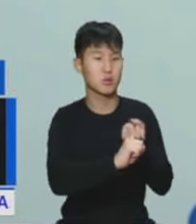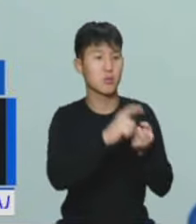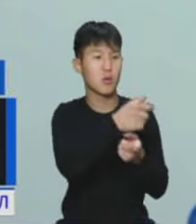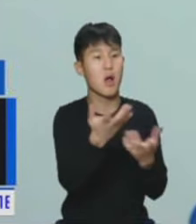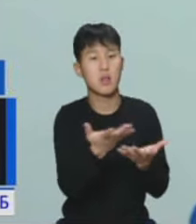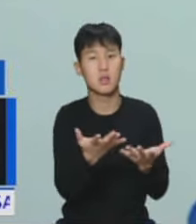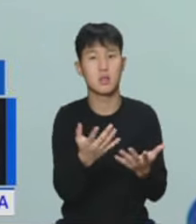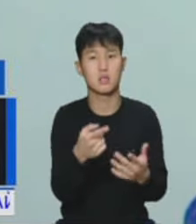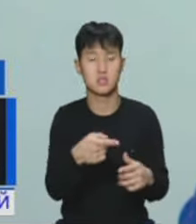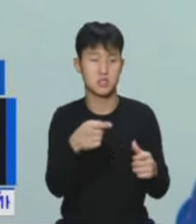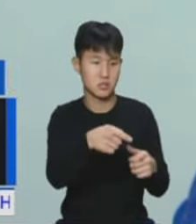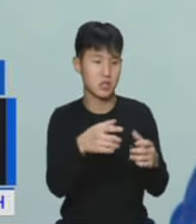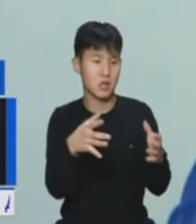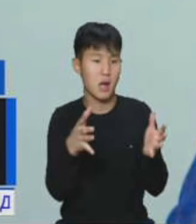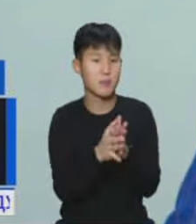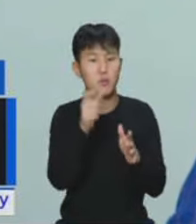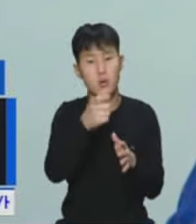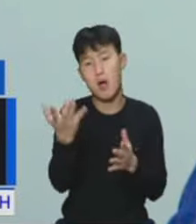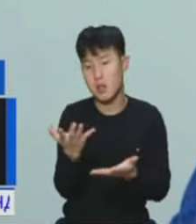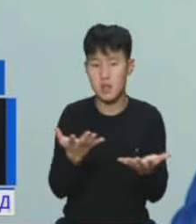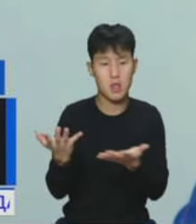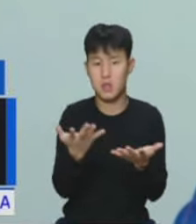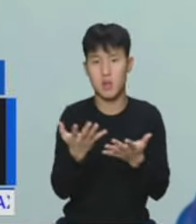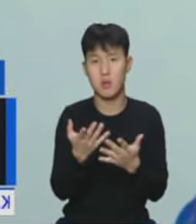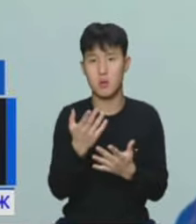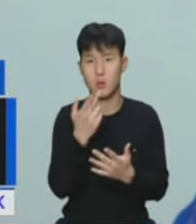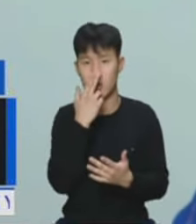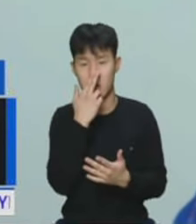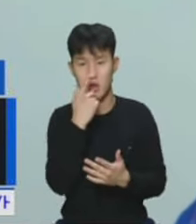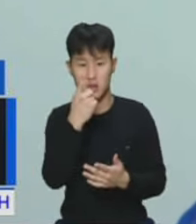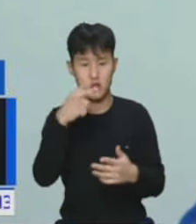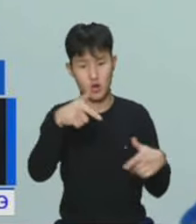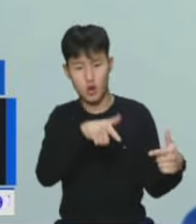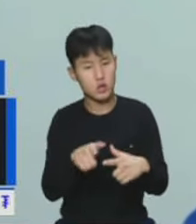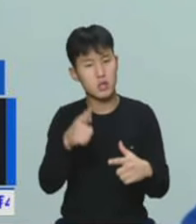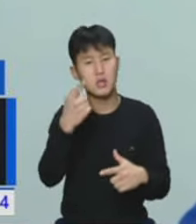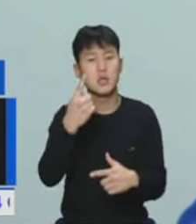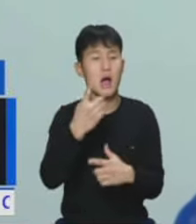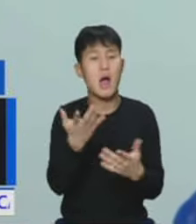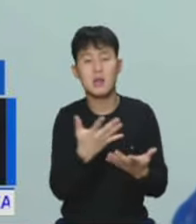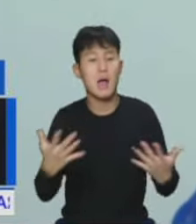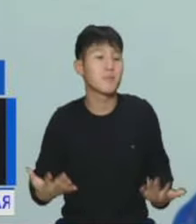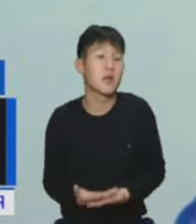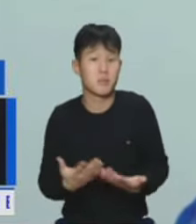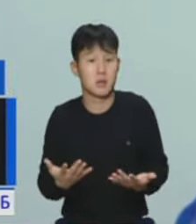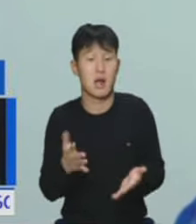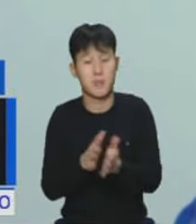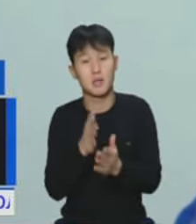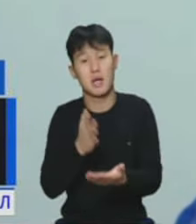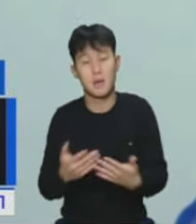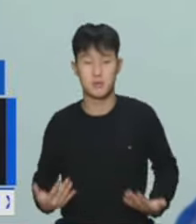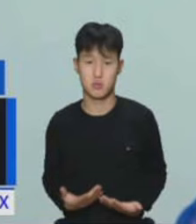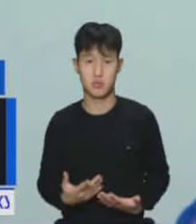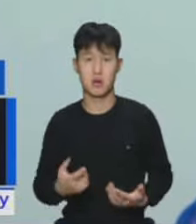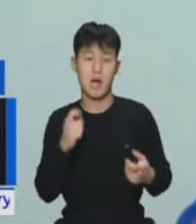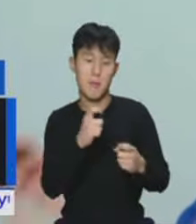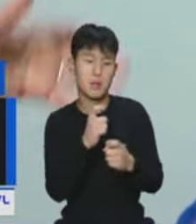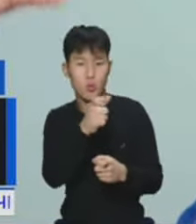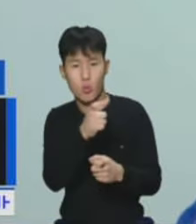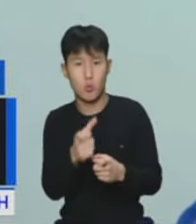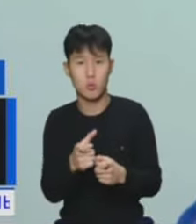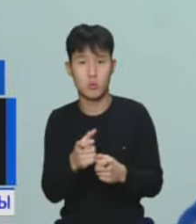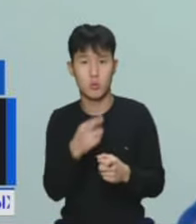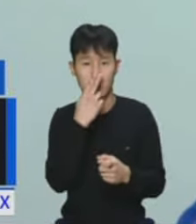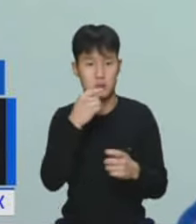байна. Чиний нэгдмэн сонирхолтой итгэхэд таа байна. Нэг голынх уу, нэг усных уу, нэг одоо ангид хамт сурч яасан уу, хамаатан уу гээл тэгэл